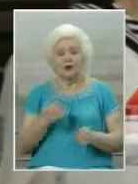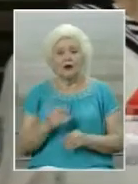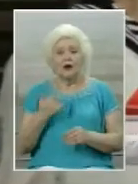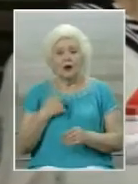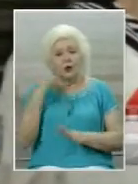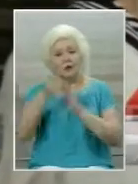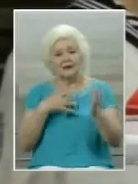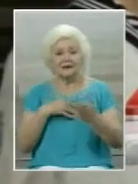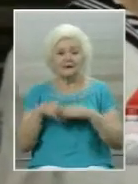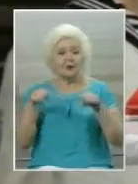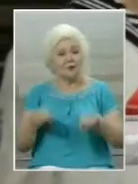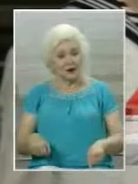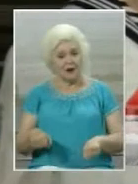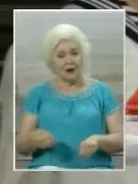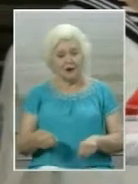права.